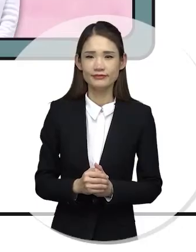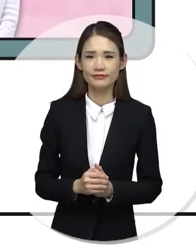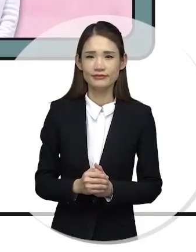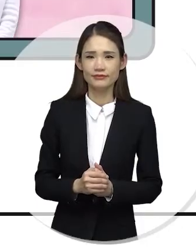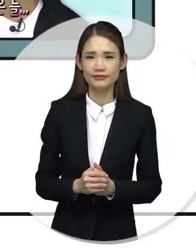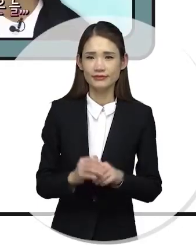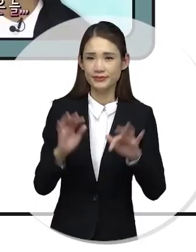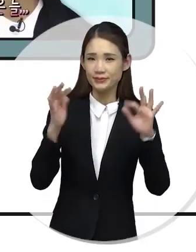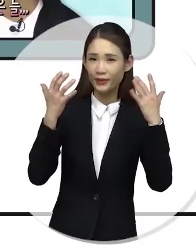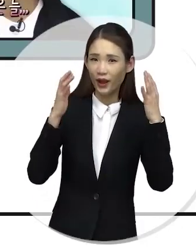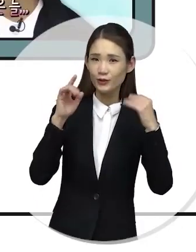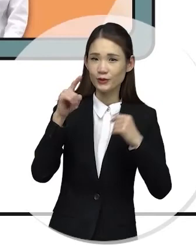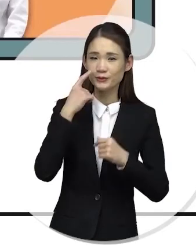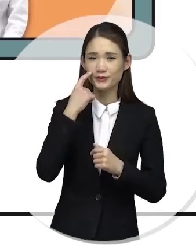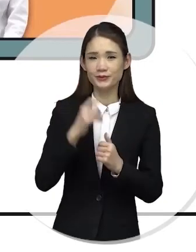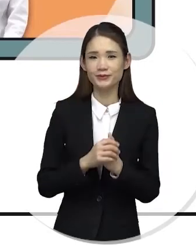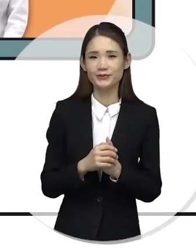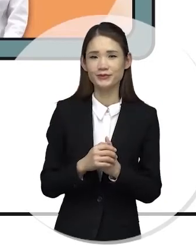선생님 박수 한 번만.